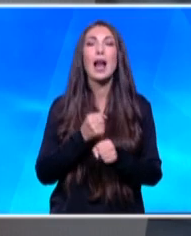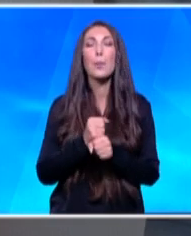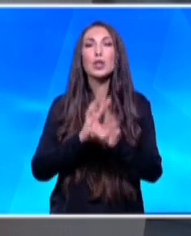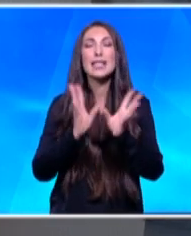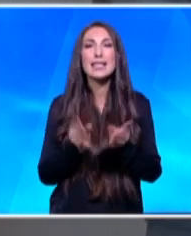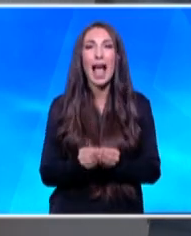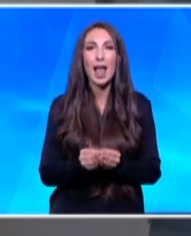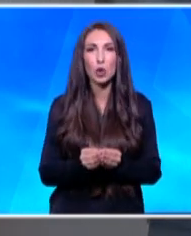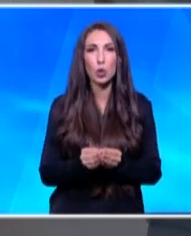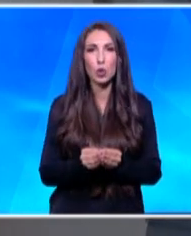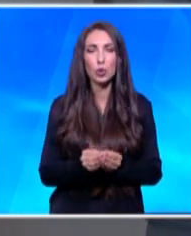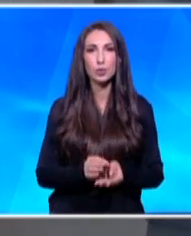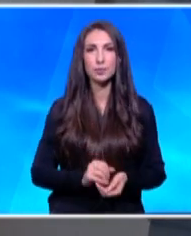заедно